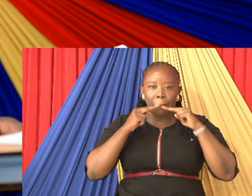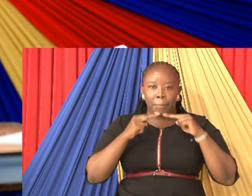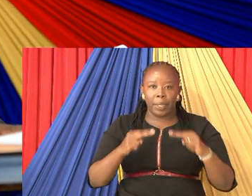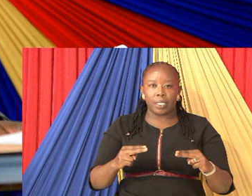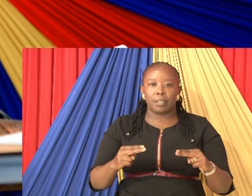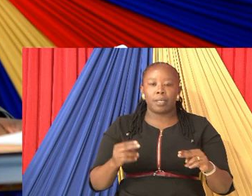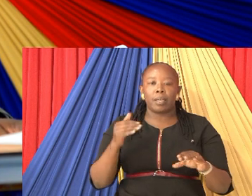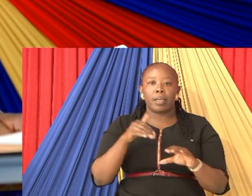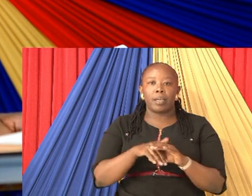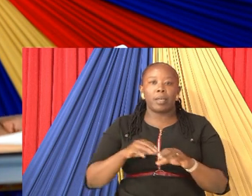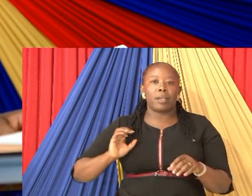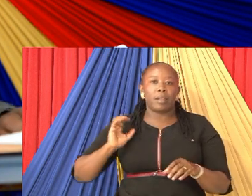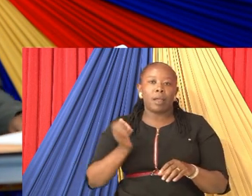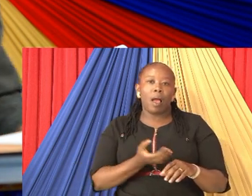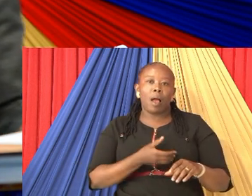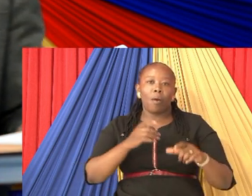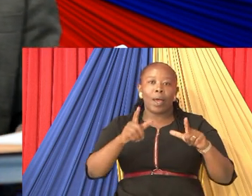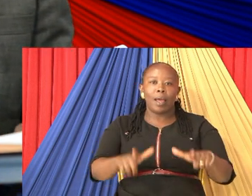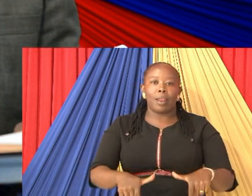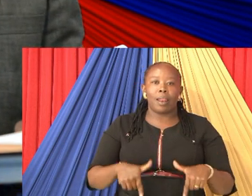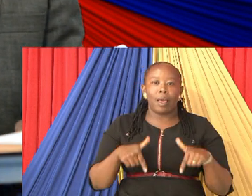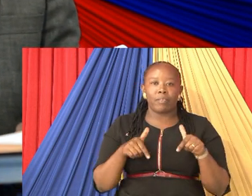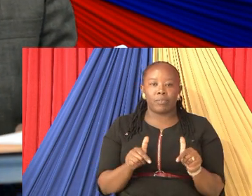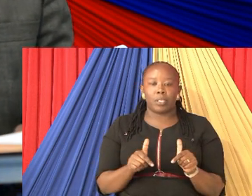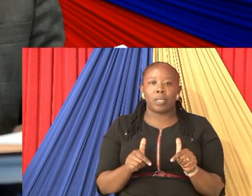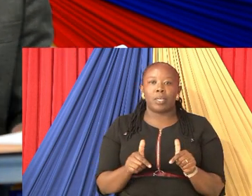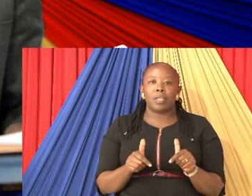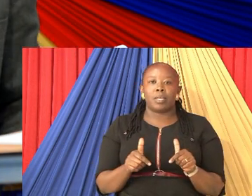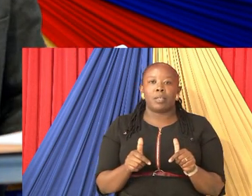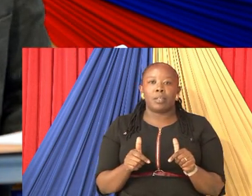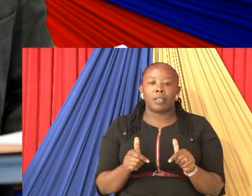katika maisha yetu. Na katika Philippians